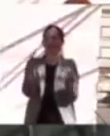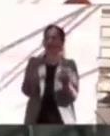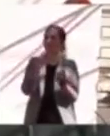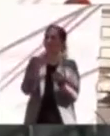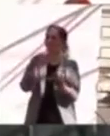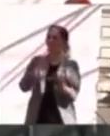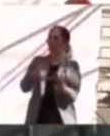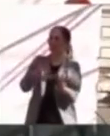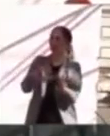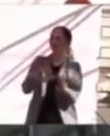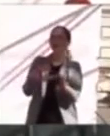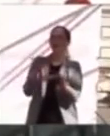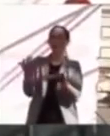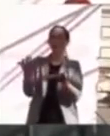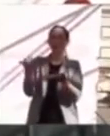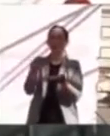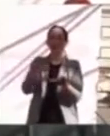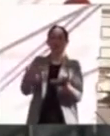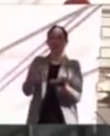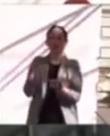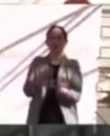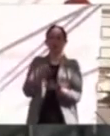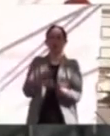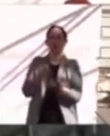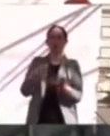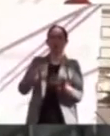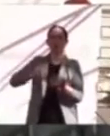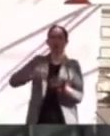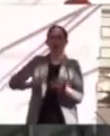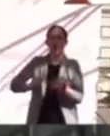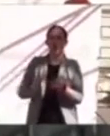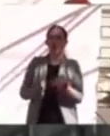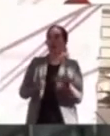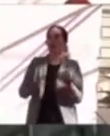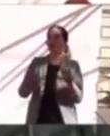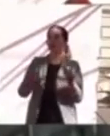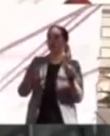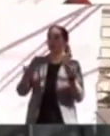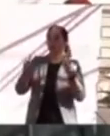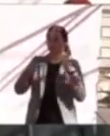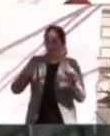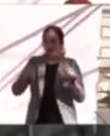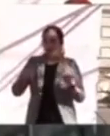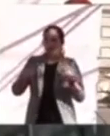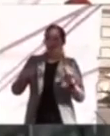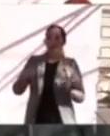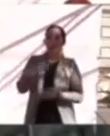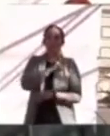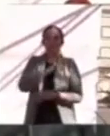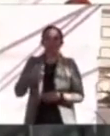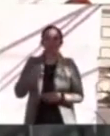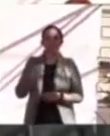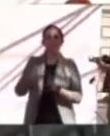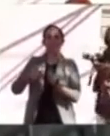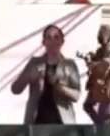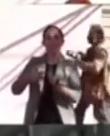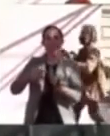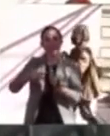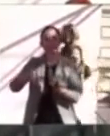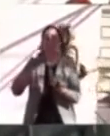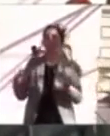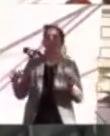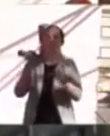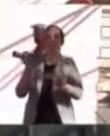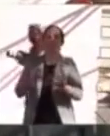partecipare e convivere con questo coronavirus in questa settimana in questi mesi è anche un gol un